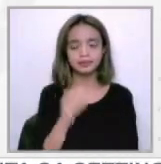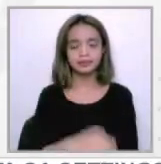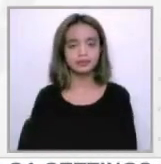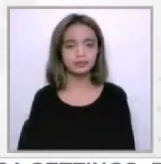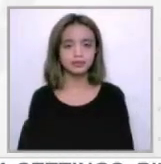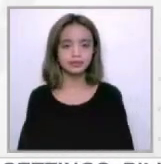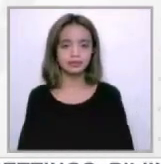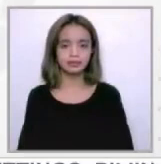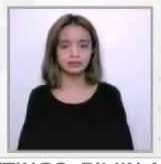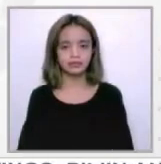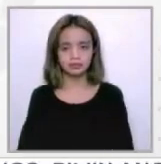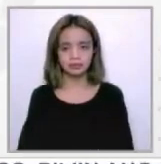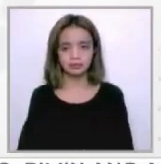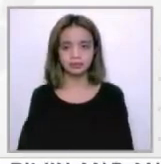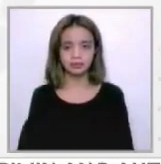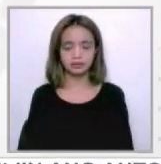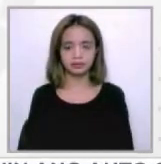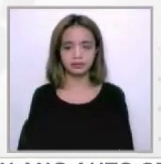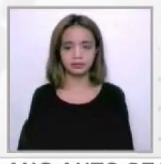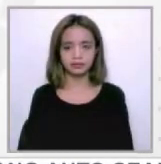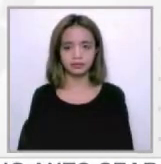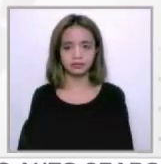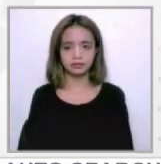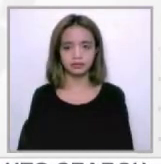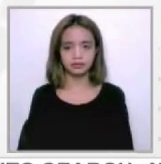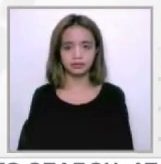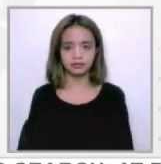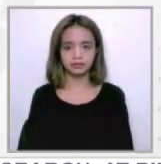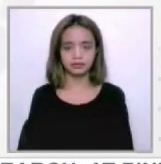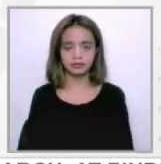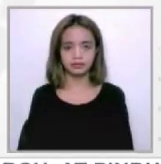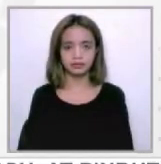13.3% ang severe, at 5.6% naman ang critical.